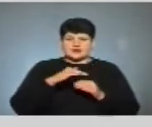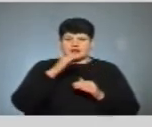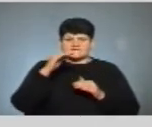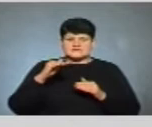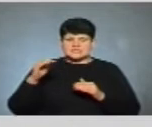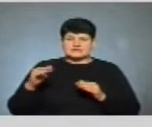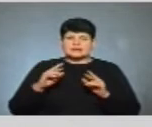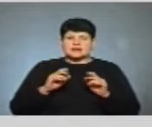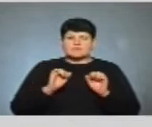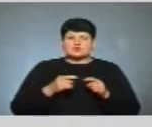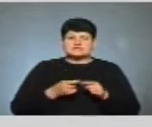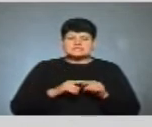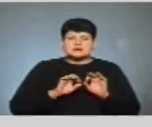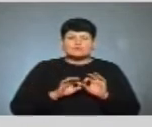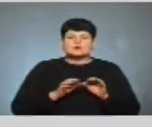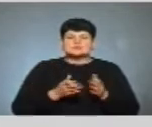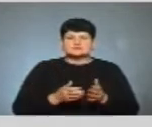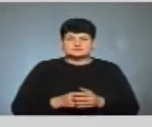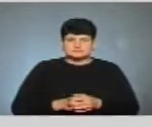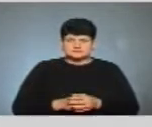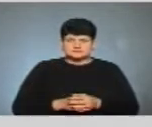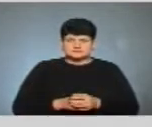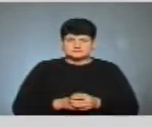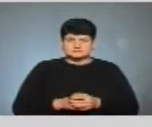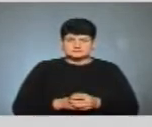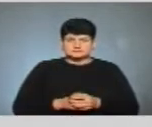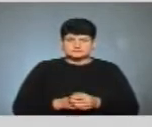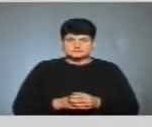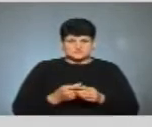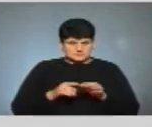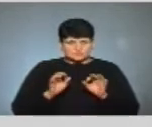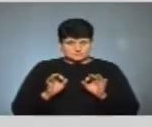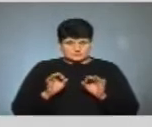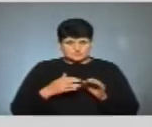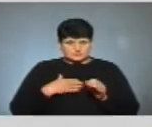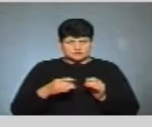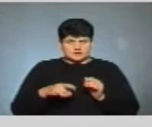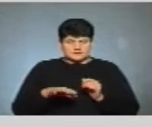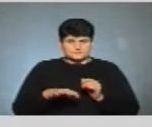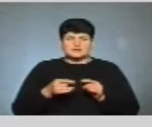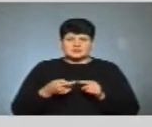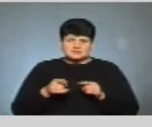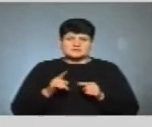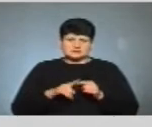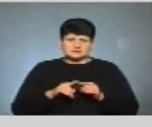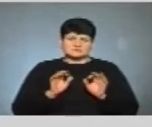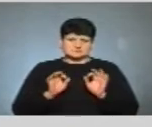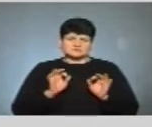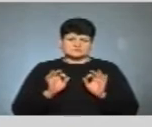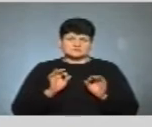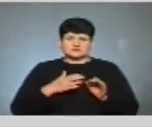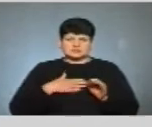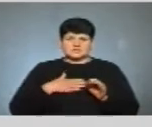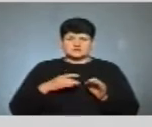Як можна пояснити таку тенденцію, зокрема? Чи це характерно для нашого регіону? Так, ця тенденція характерна